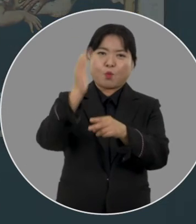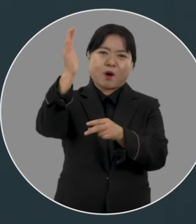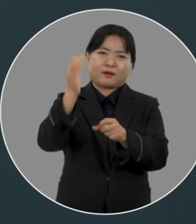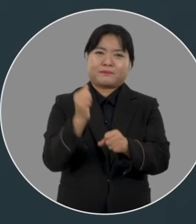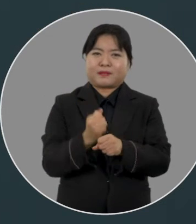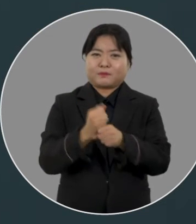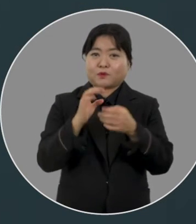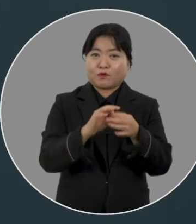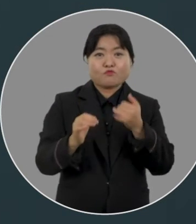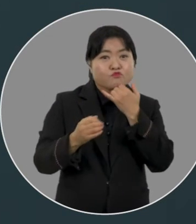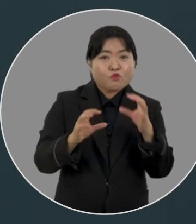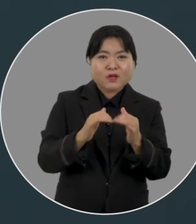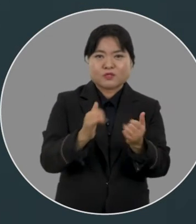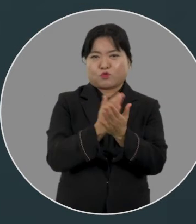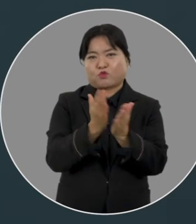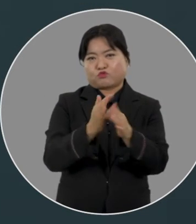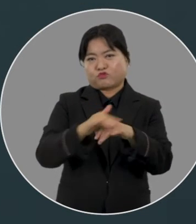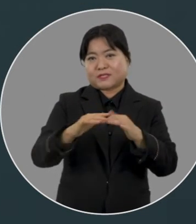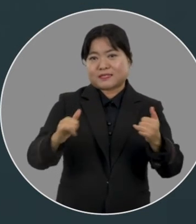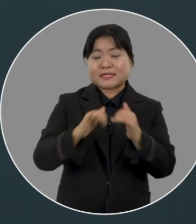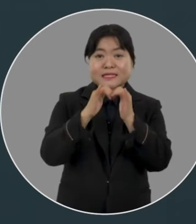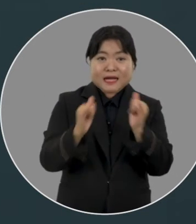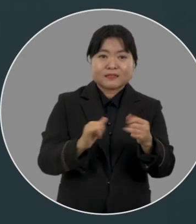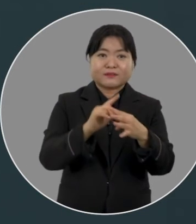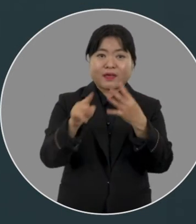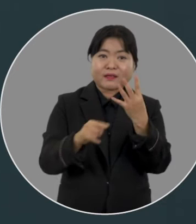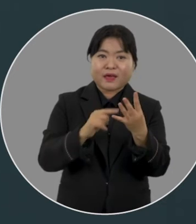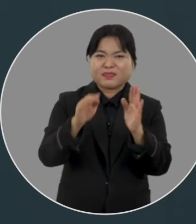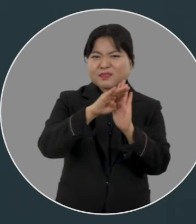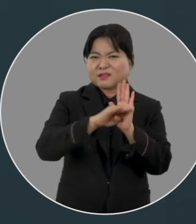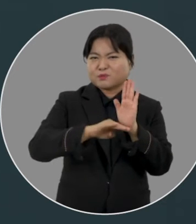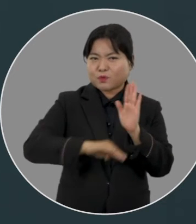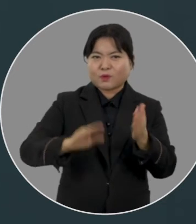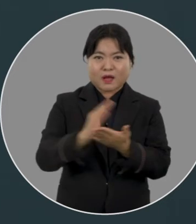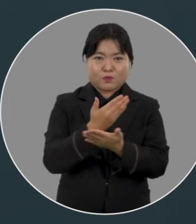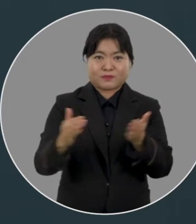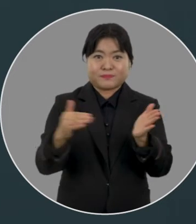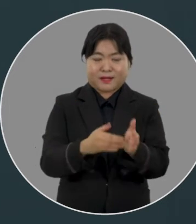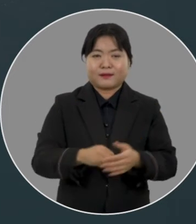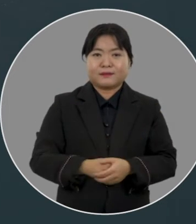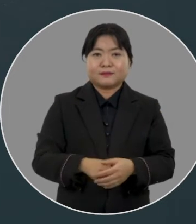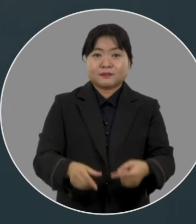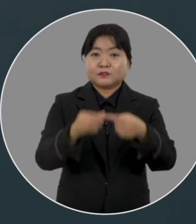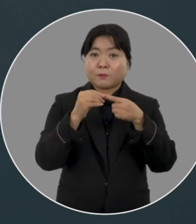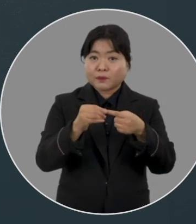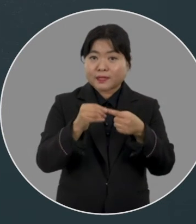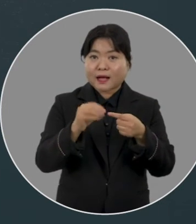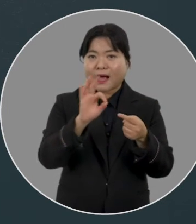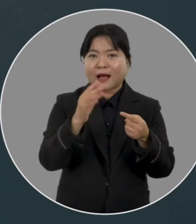만들면서 독일의 인종주의자들은 인간을 4개의 등급으로 나눴습니다. 첫